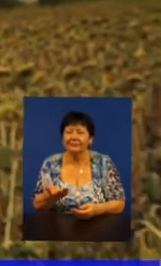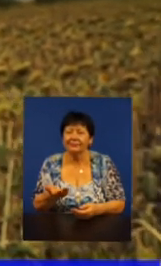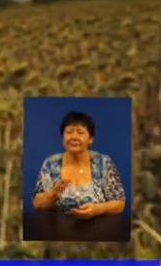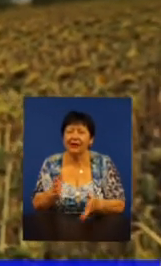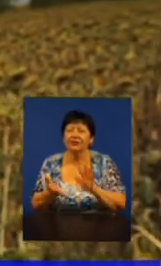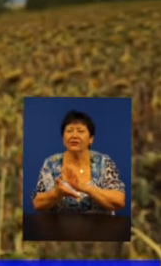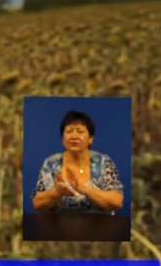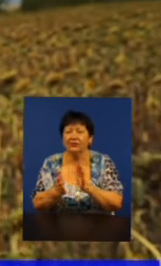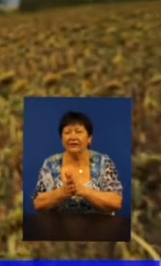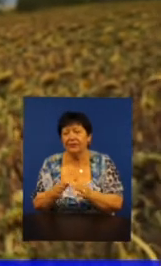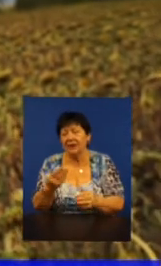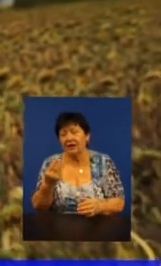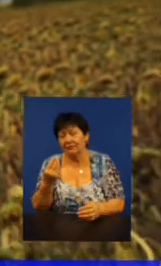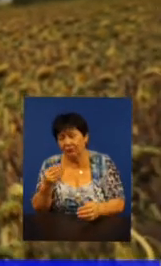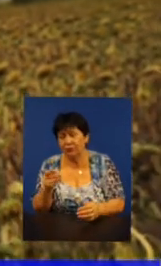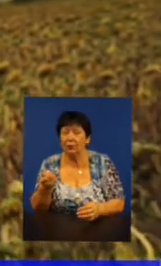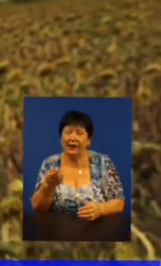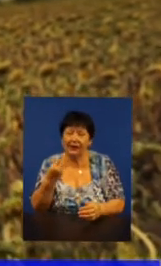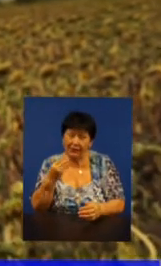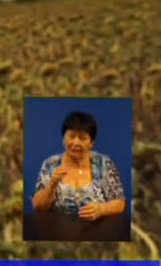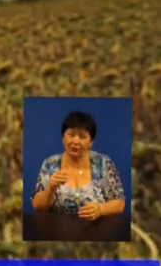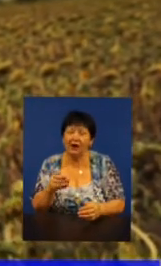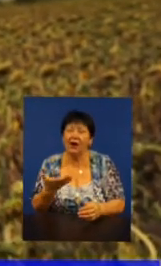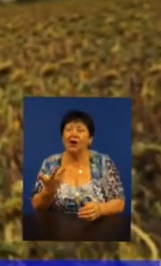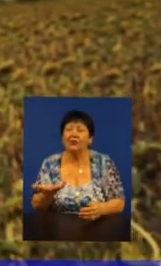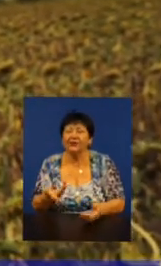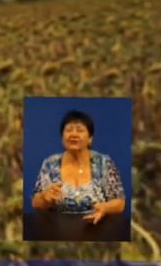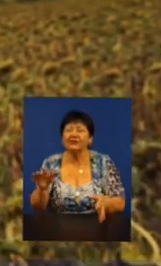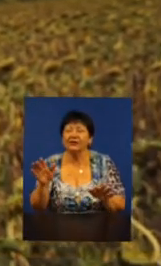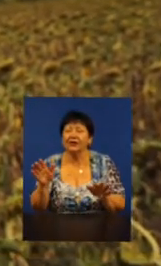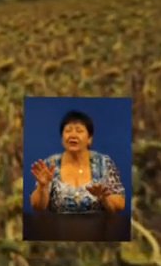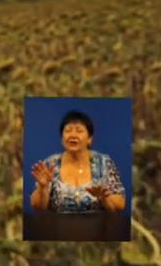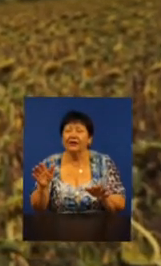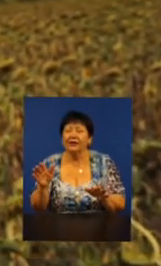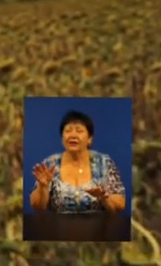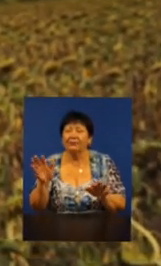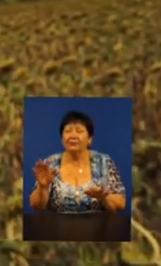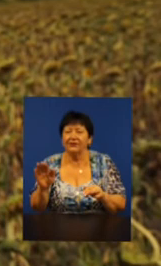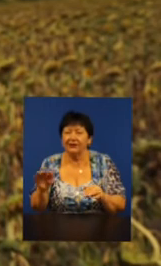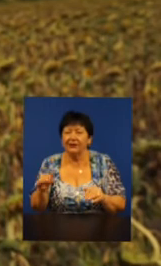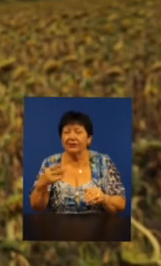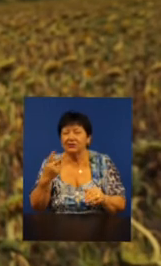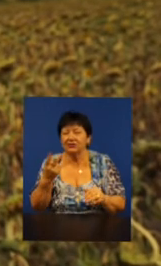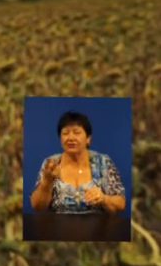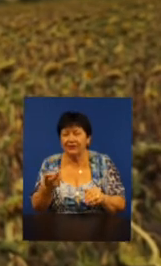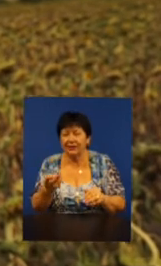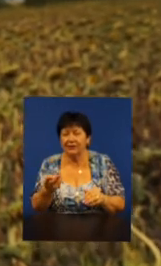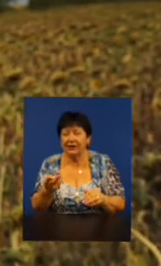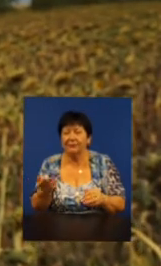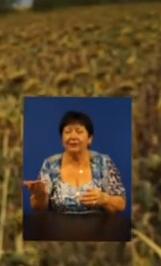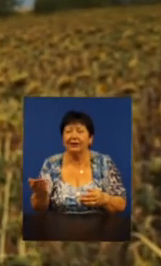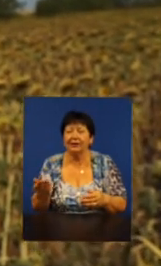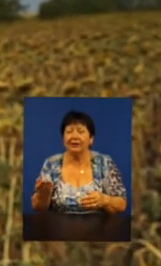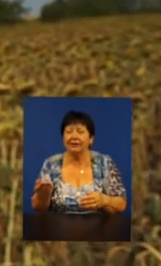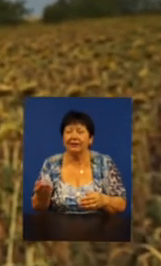într-o situație mai bună, adică au fost niște precipitații care mizăm pe o roadă